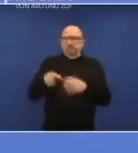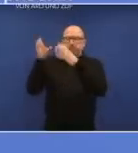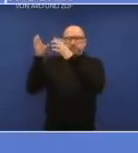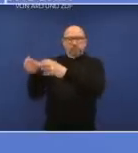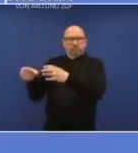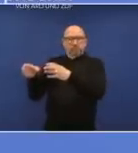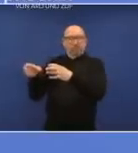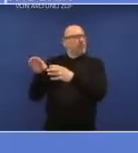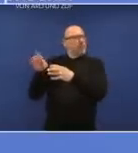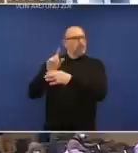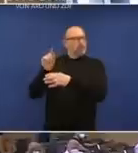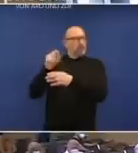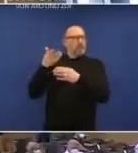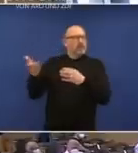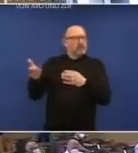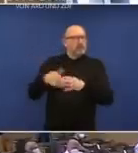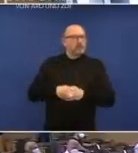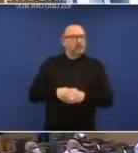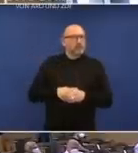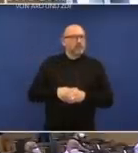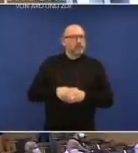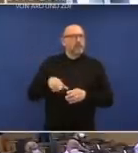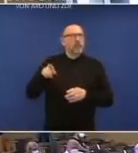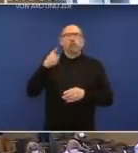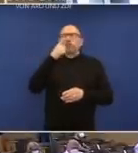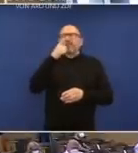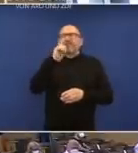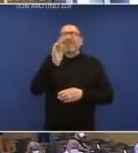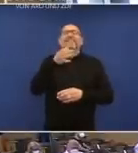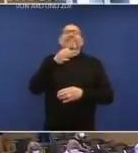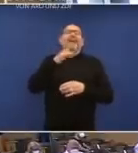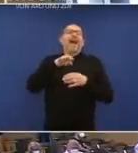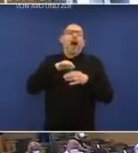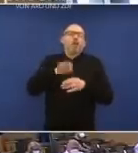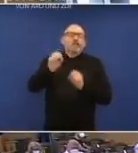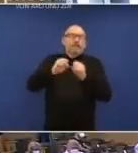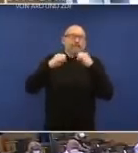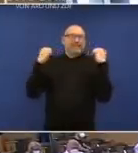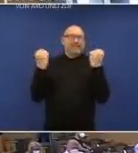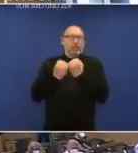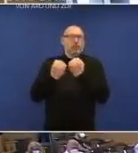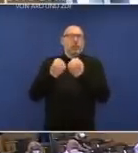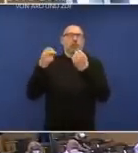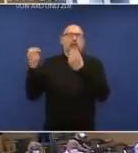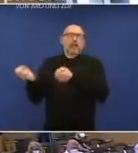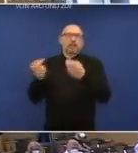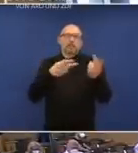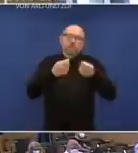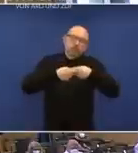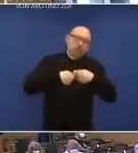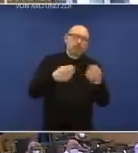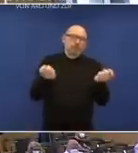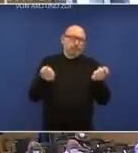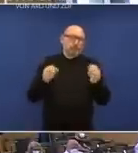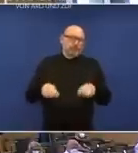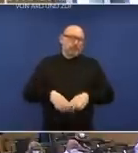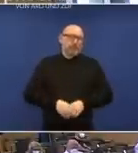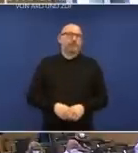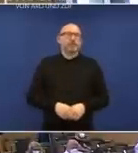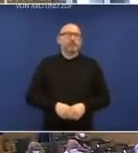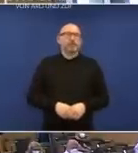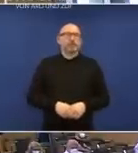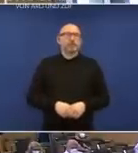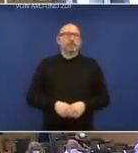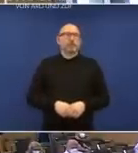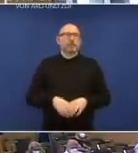was bedeutet, dass sie in absoluten Ausnahmezuständen in den Umlauf kommen können. Dem darf ich